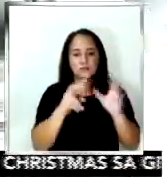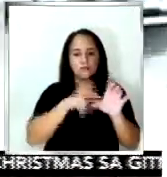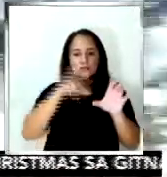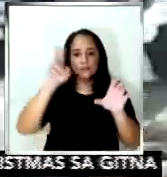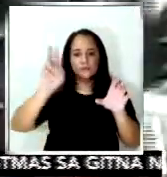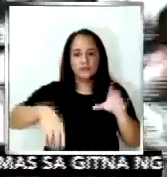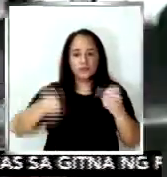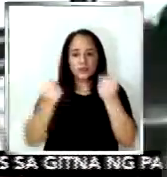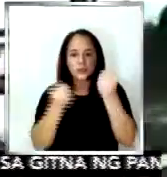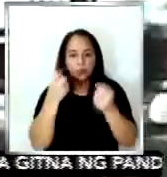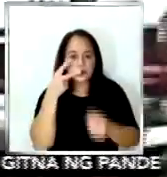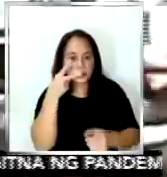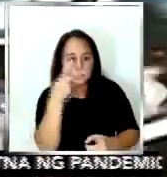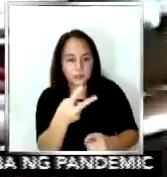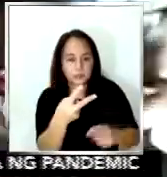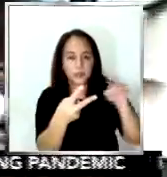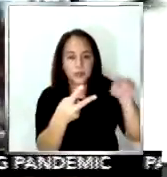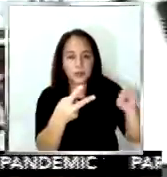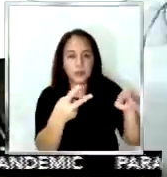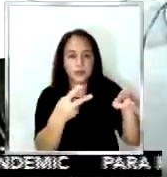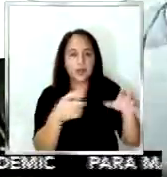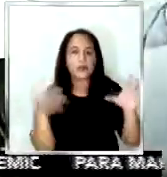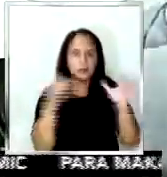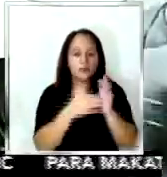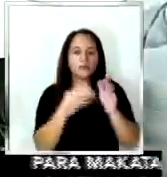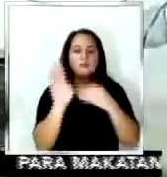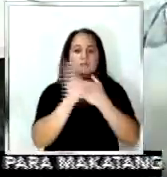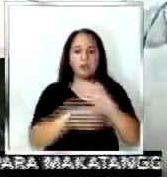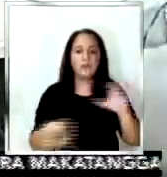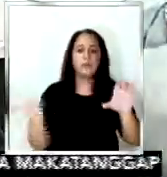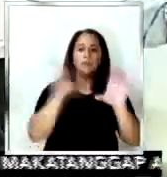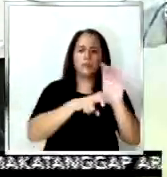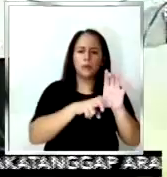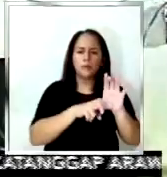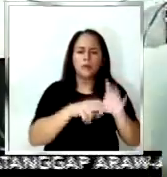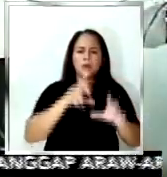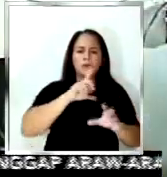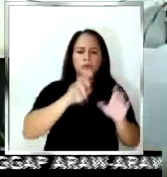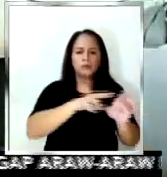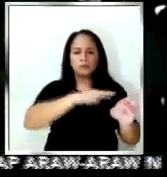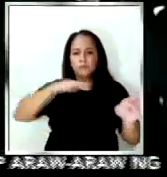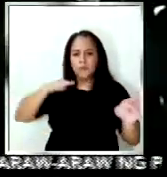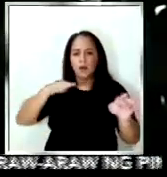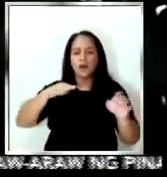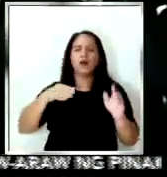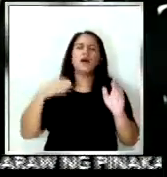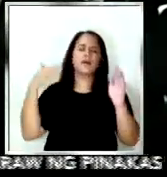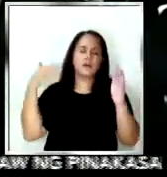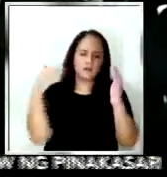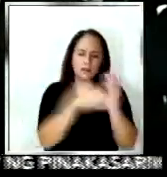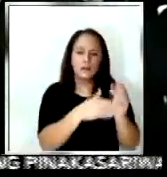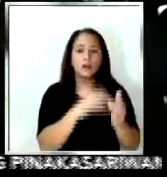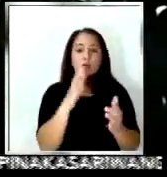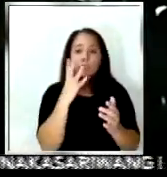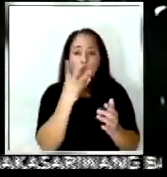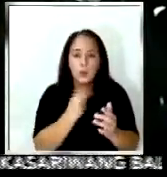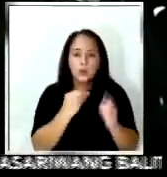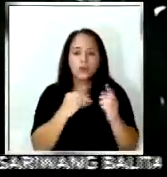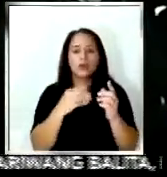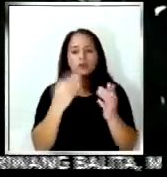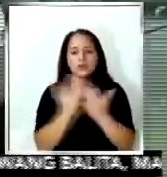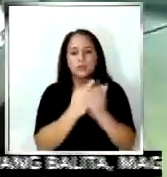nabanggang SUV at muling sumakay sa kanyang pickup. Pero bigla siyang umatras at natamaan naman niya ang isa pang pickup at 2